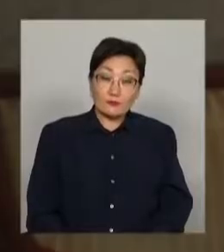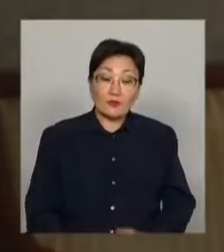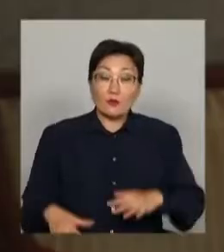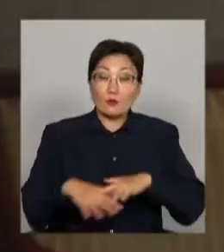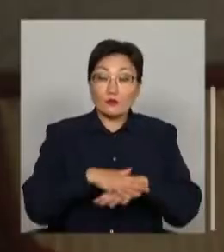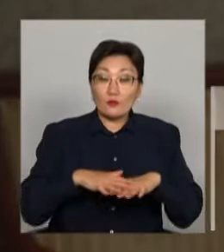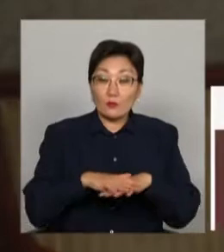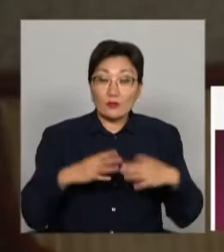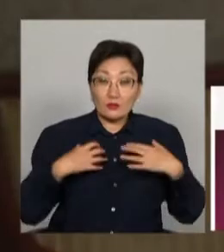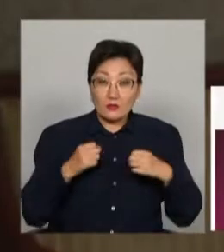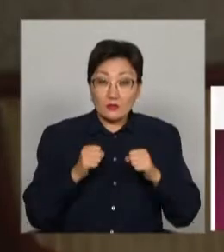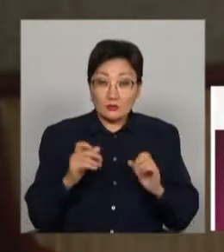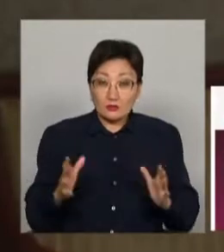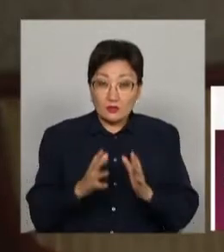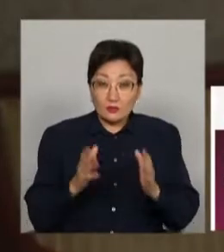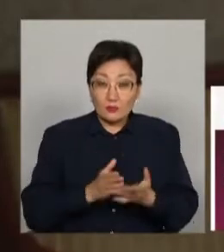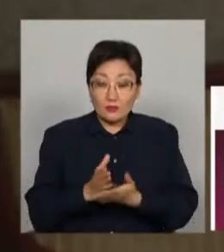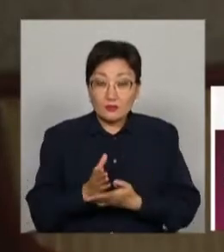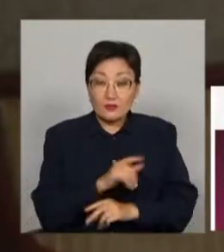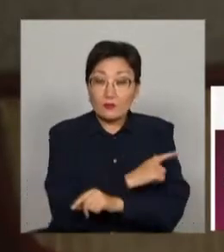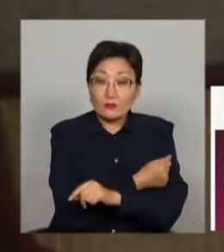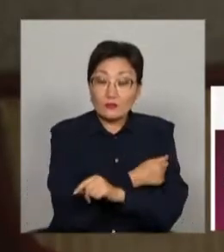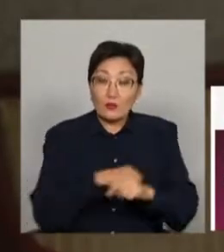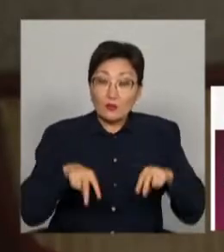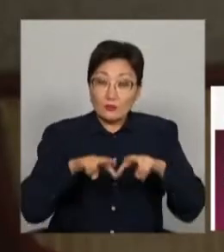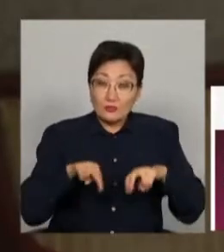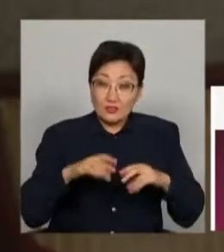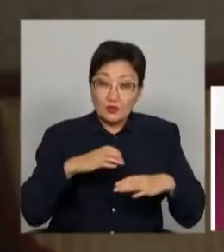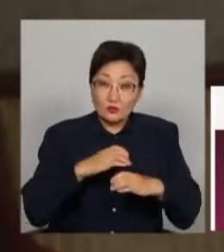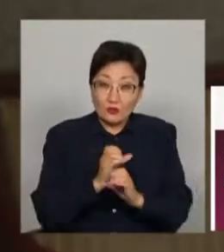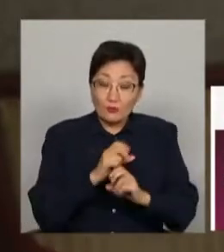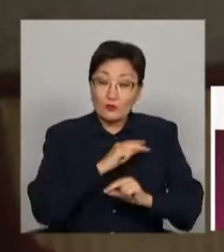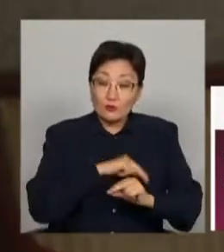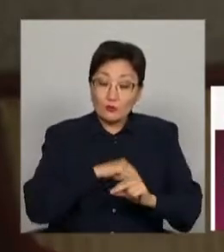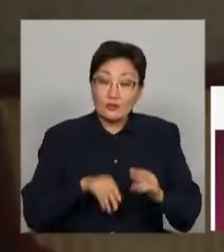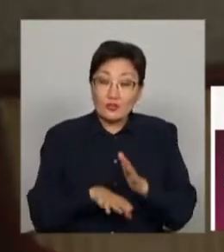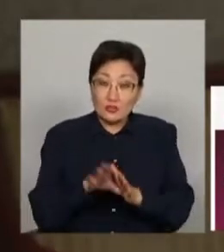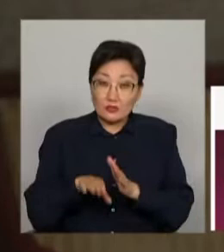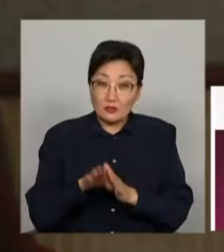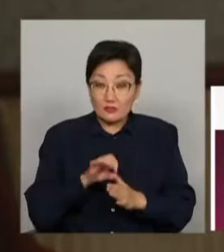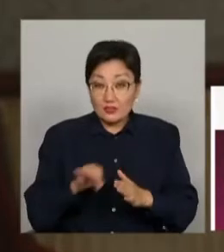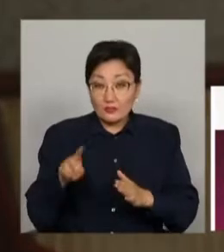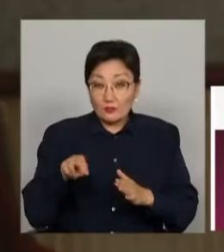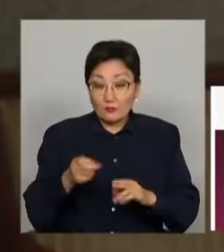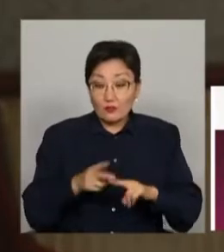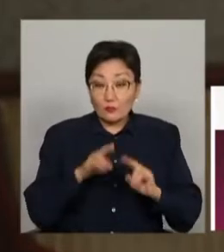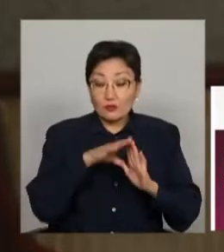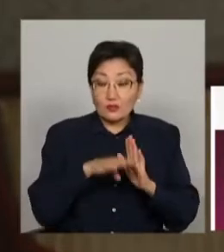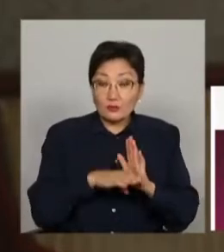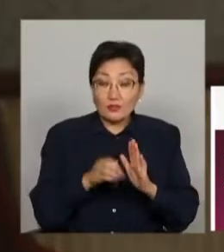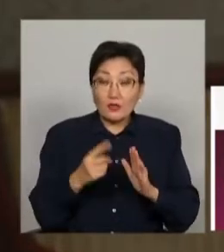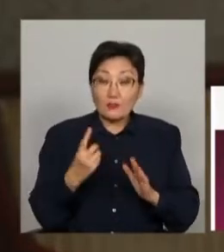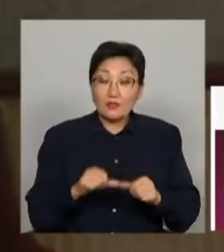Қоғамдық денсаулық сақтау саласында клиника диагностикалық зертханалардың жұмысын жақсартуға, сонымен қатар бұл бағдарламаның тағы